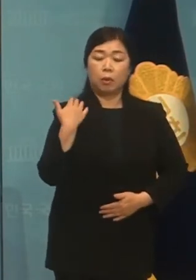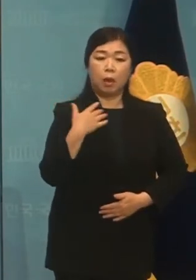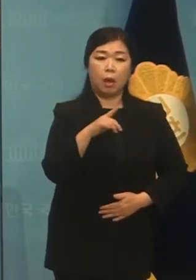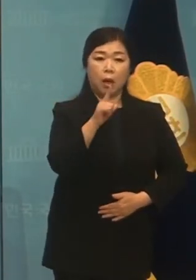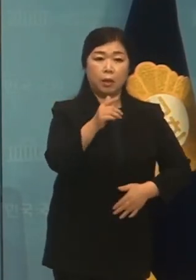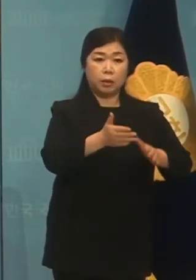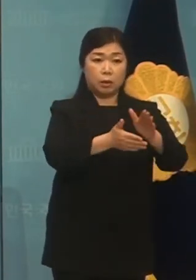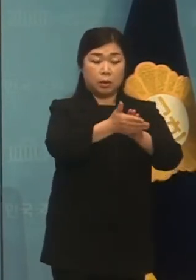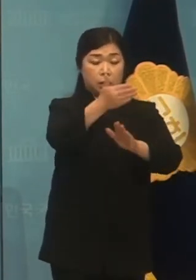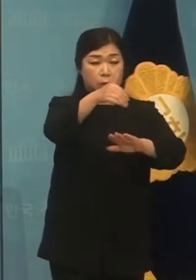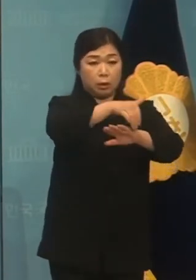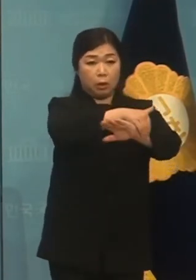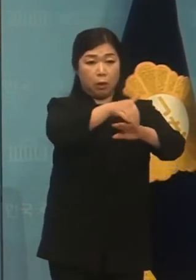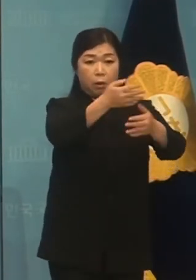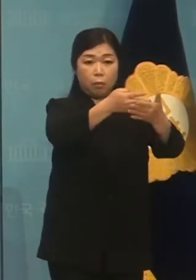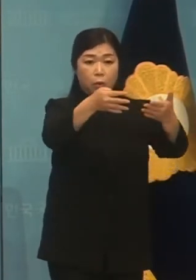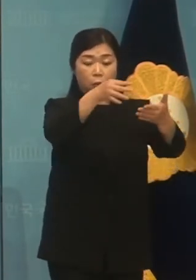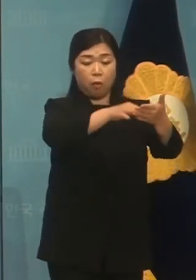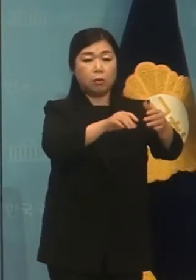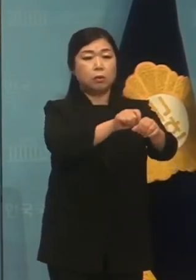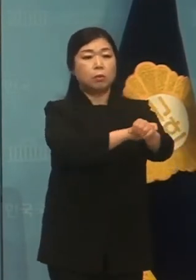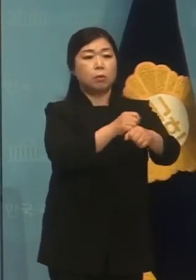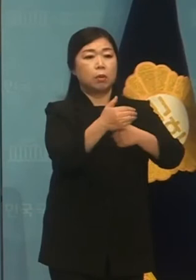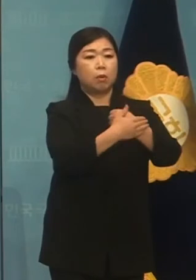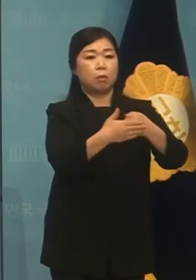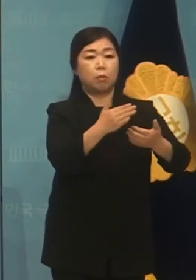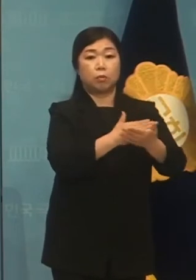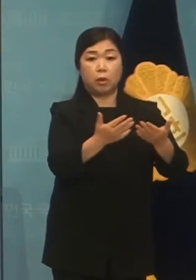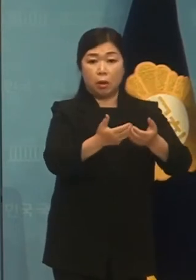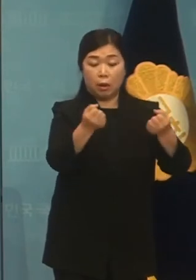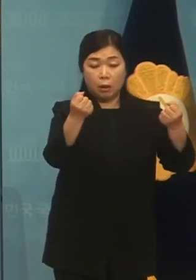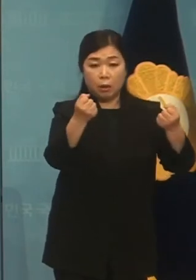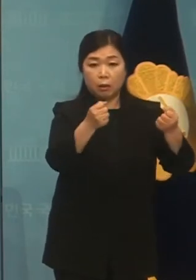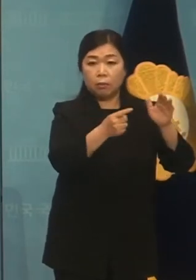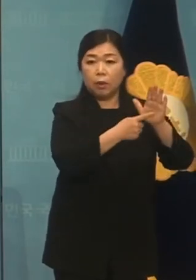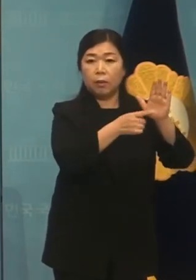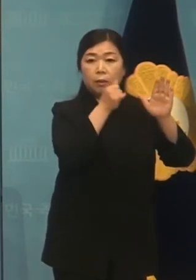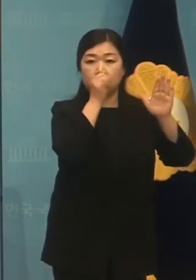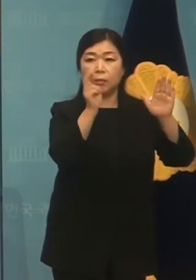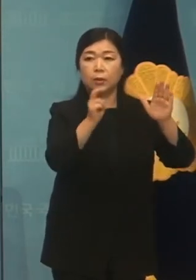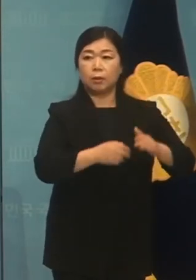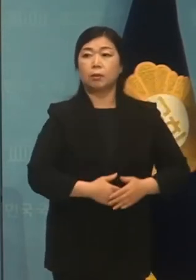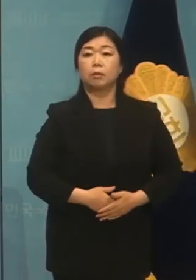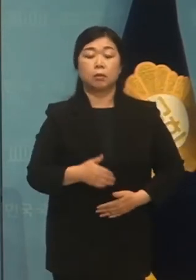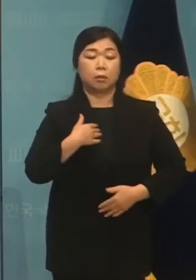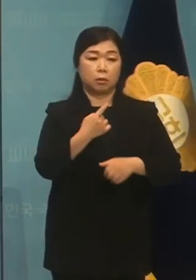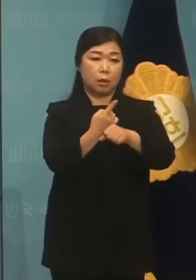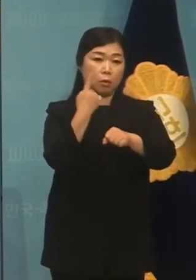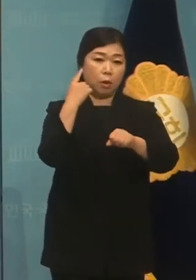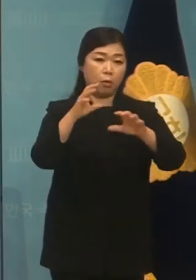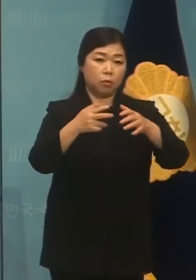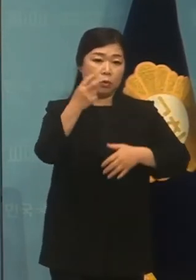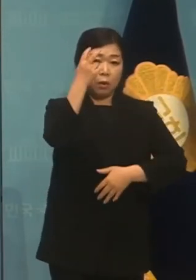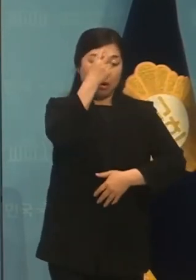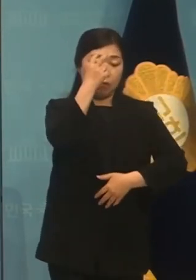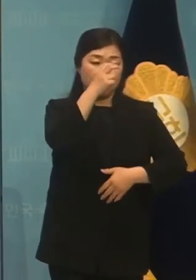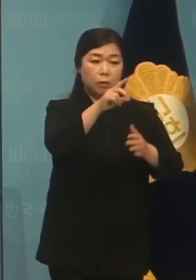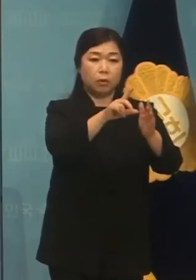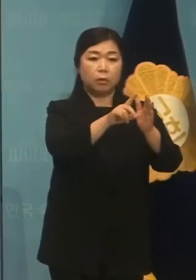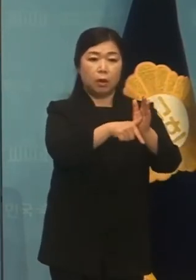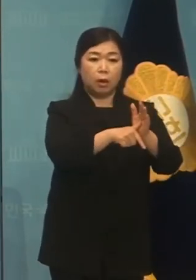LCT 게이트의 그 특혜 분양에 관련된 것도 보셨을 겁니다. 제가 작년에